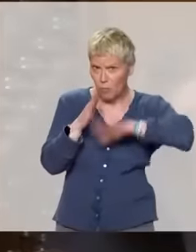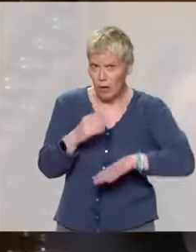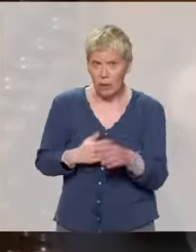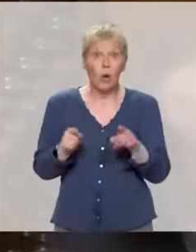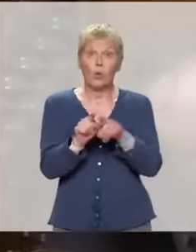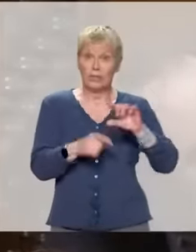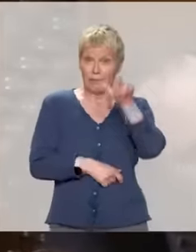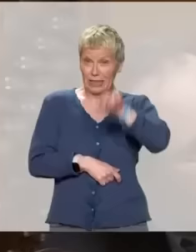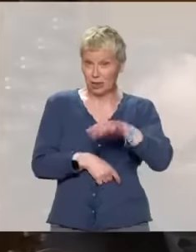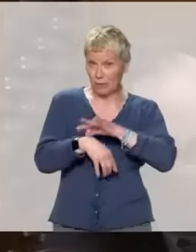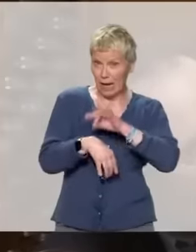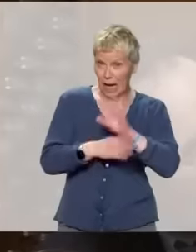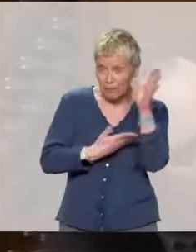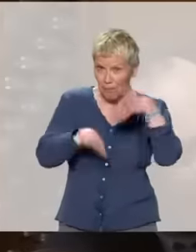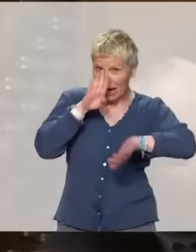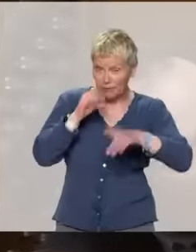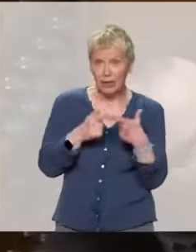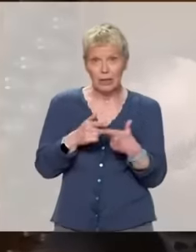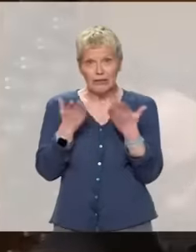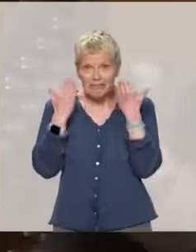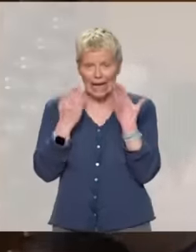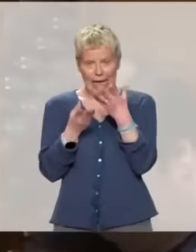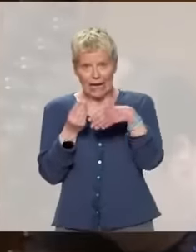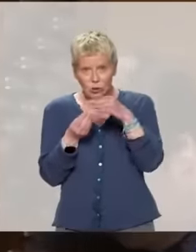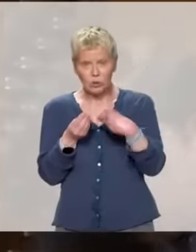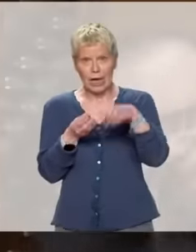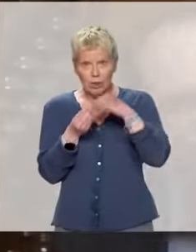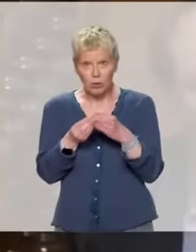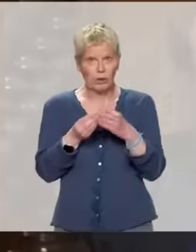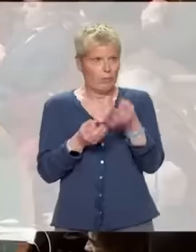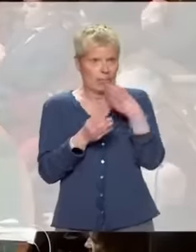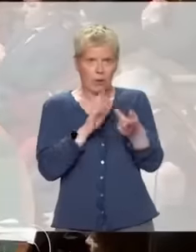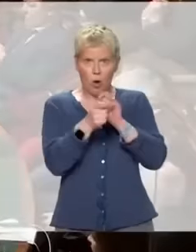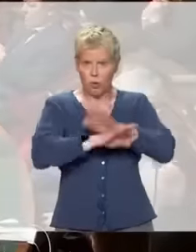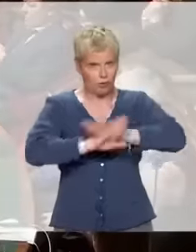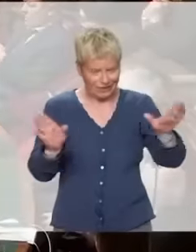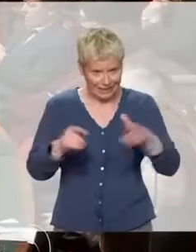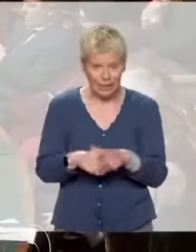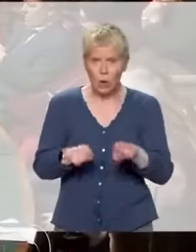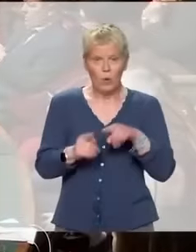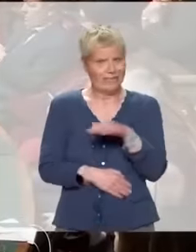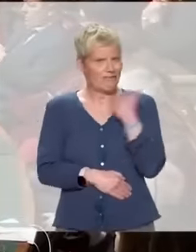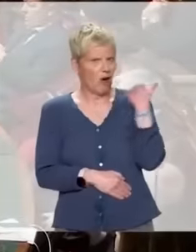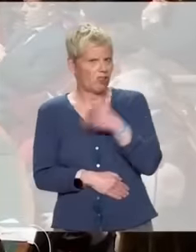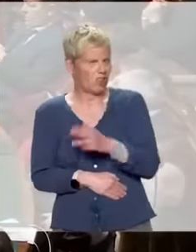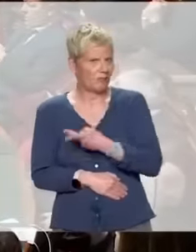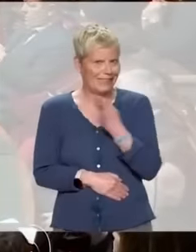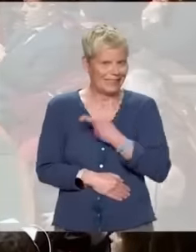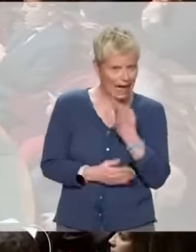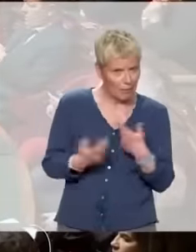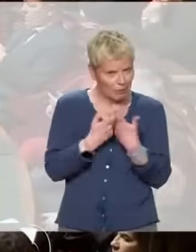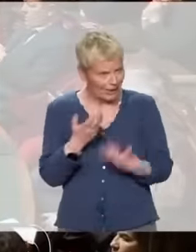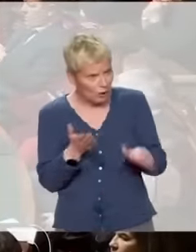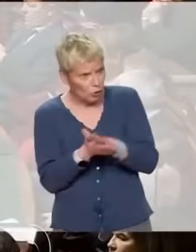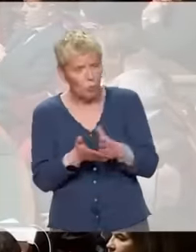est pénalisé par des dépassements d'honoraires, des déremboursements, les franchises médicales que vous doublez ou la diminution de